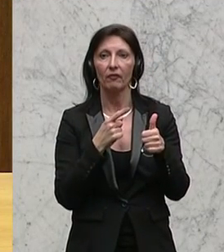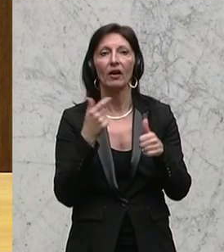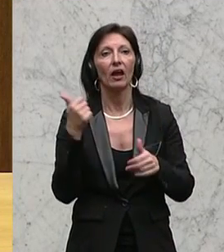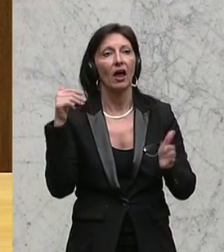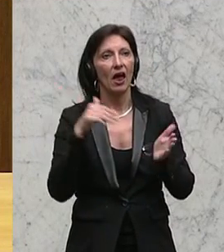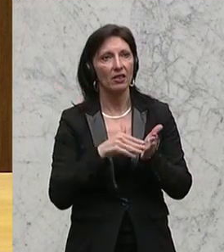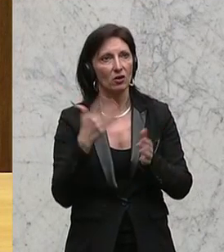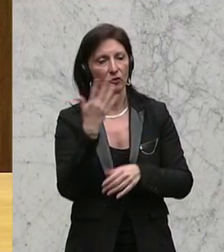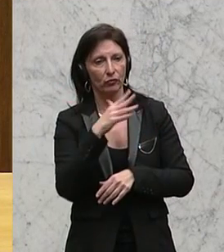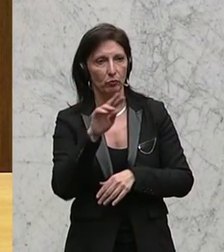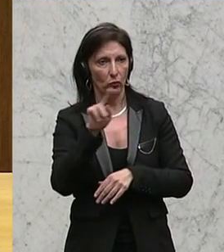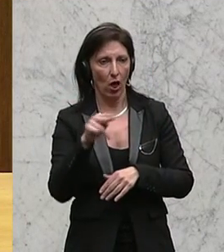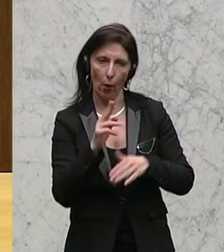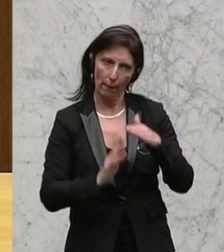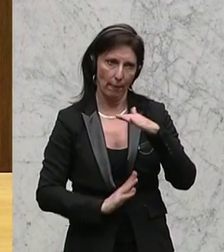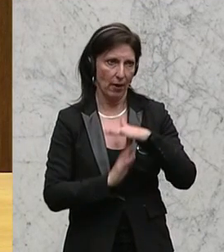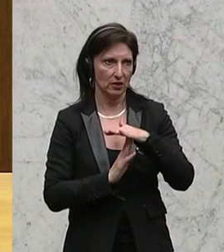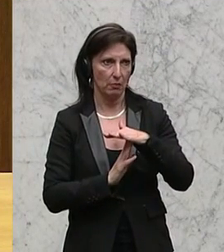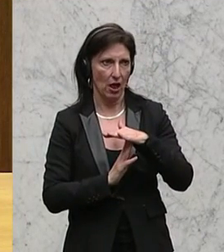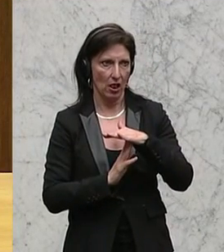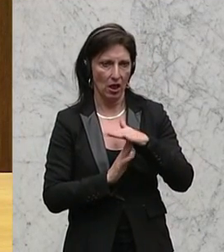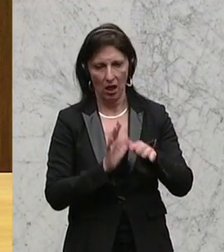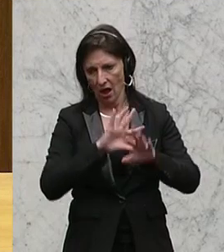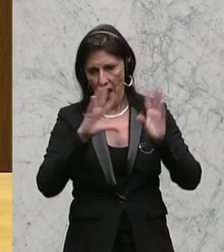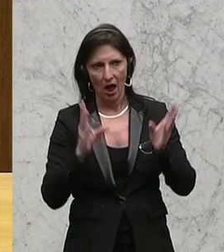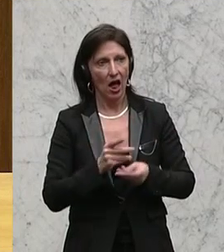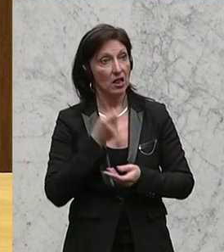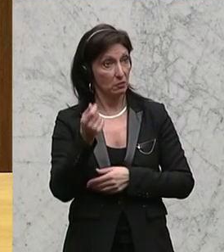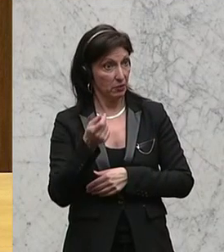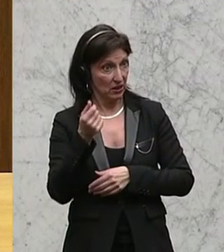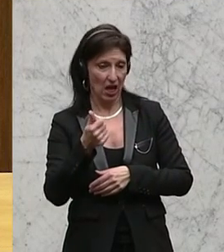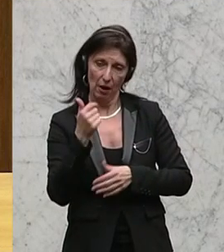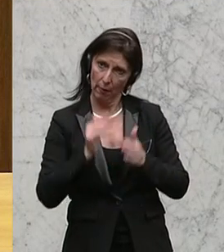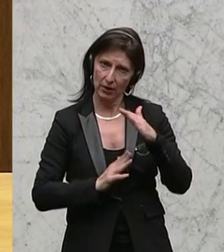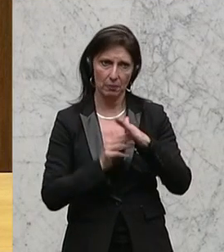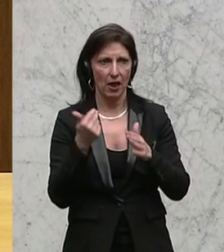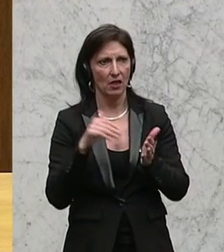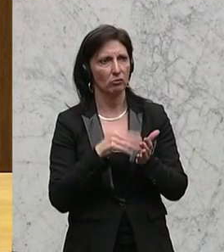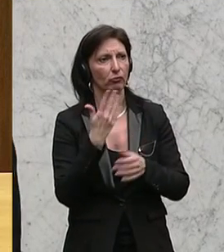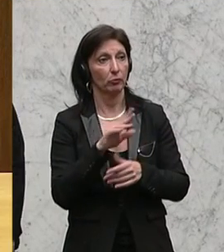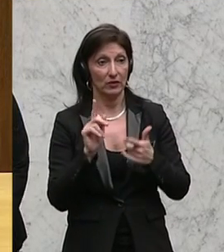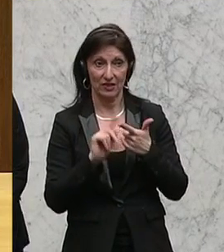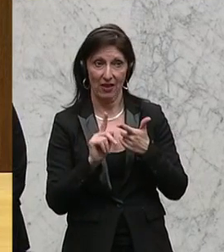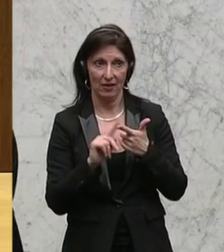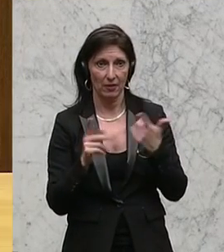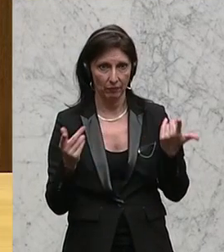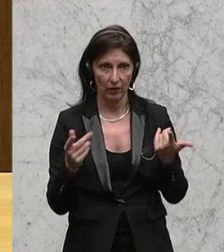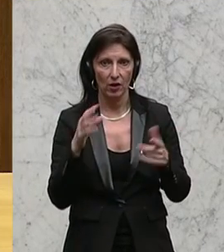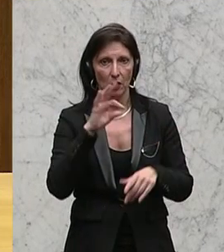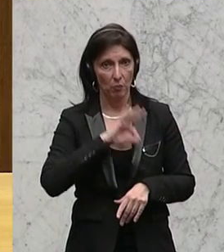von 1.500 Euro aller Geldtransferleistungen. Zweitens, die verpflichtende Umstellung